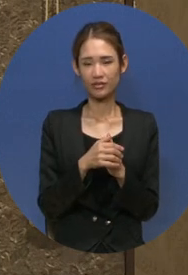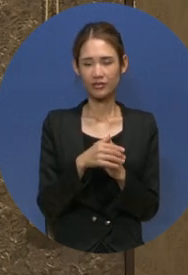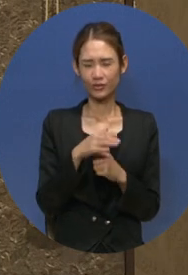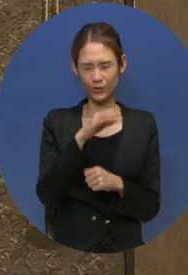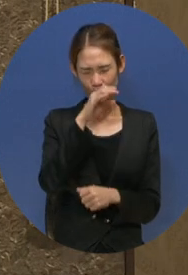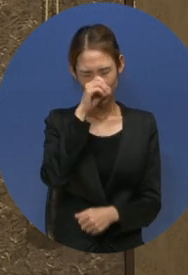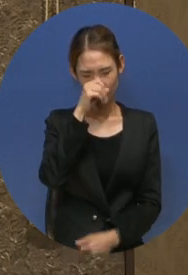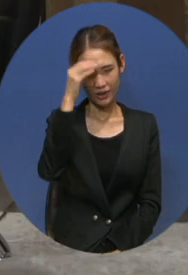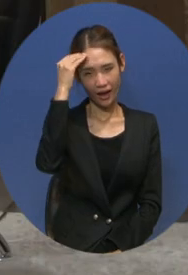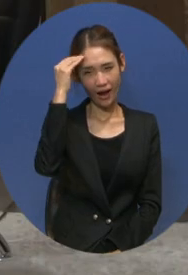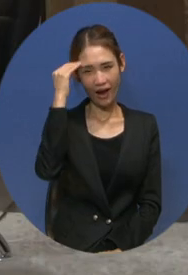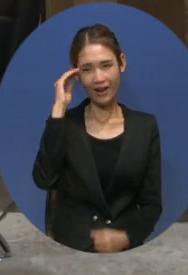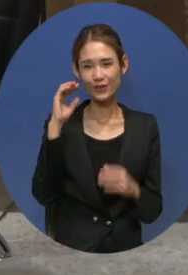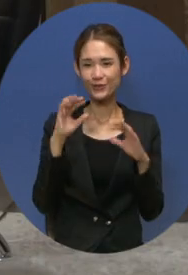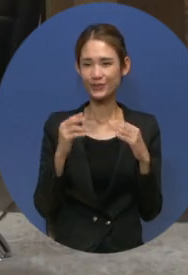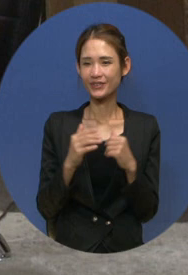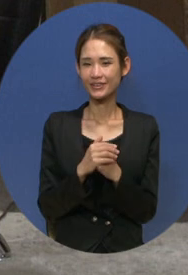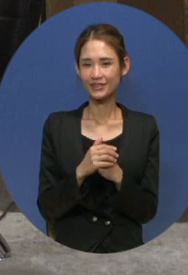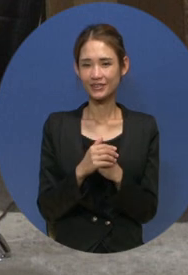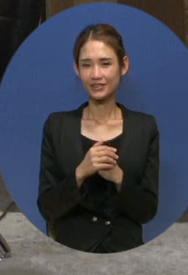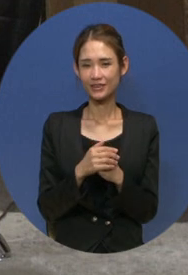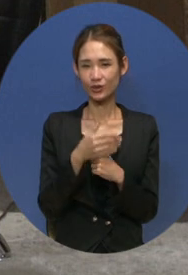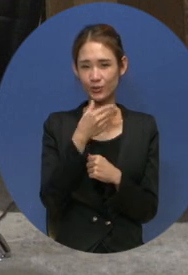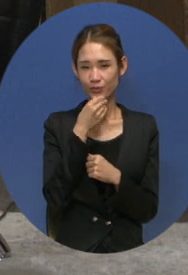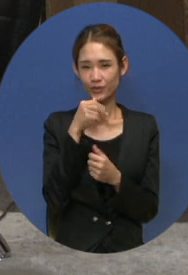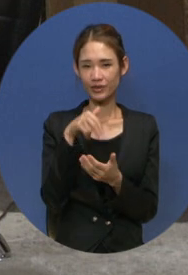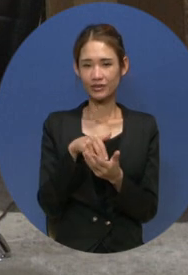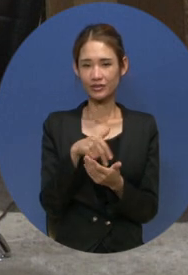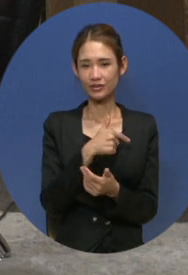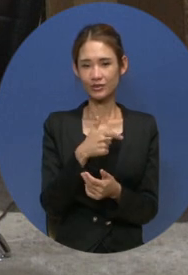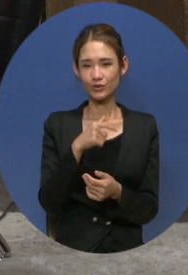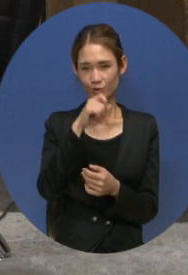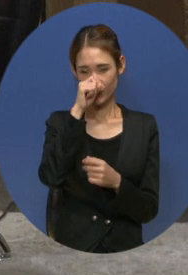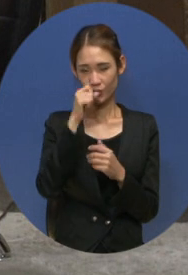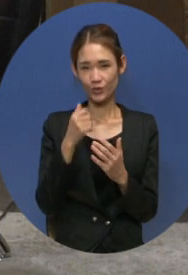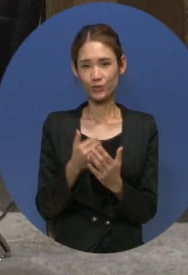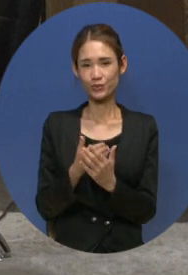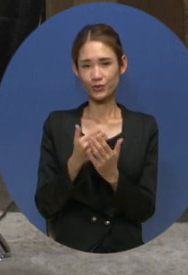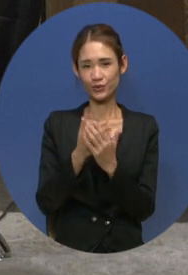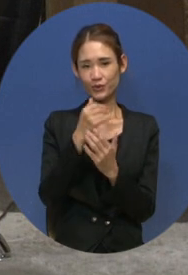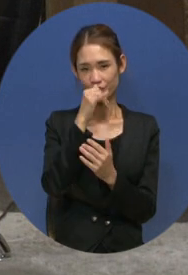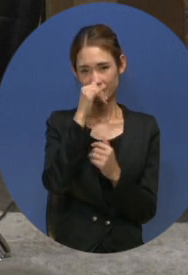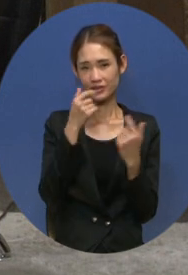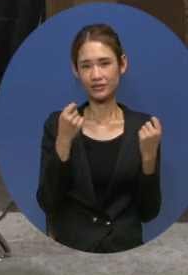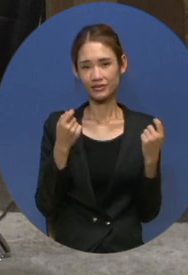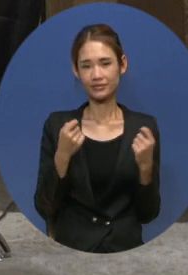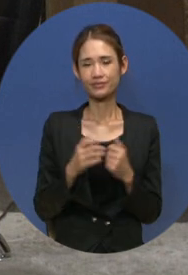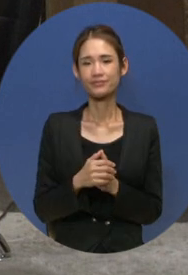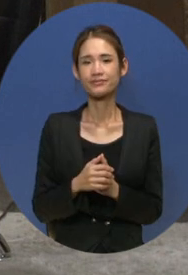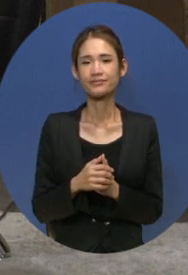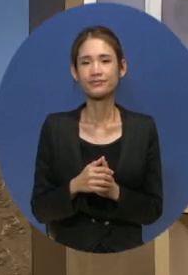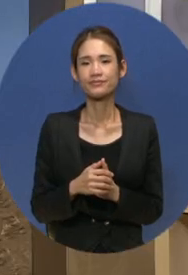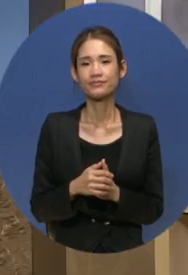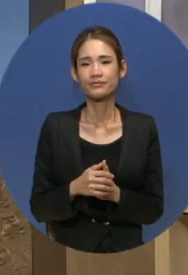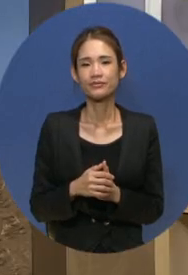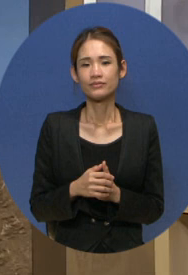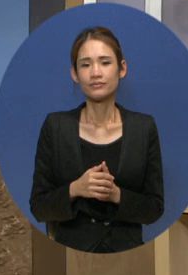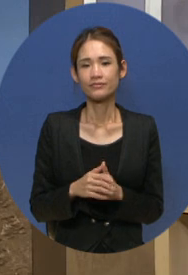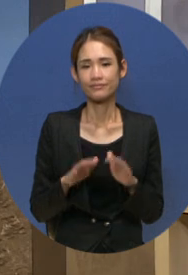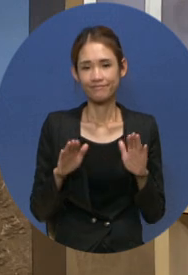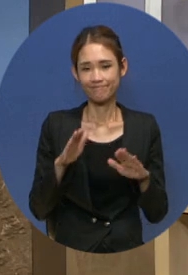좋은 나라입니다. 그러니까요. 예. 복지 측면에서는 굉장히 많이 발전을 하고 그럼요. 있는 것 같습니다. 네. 그럼